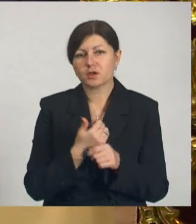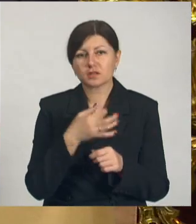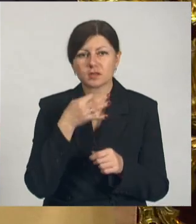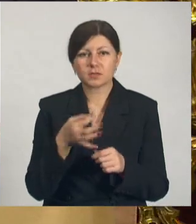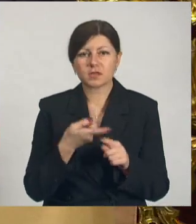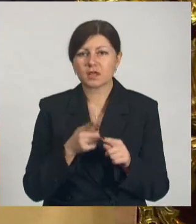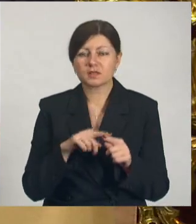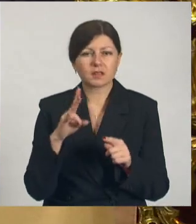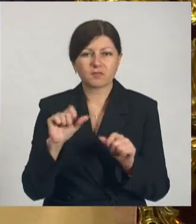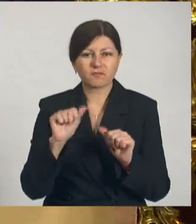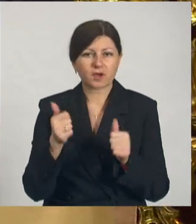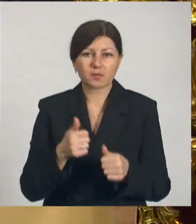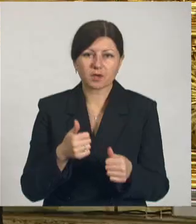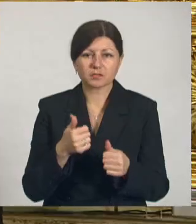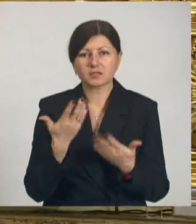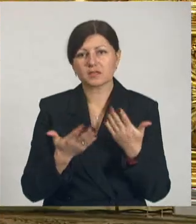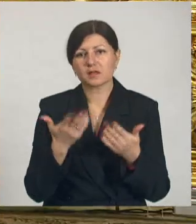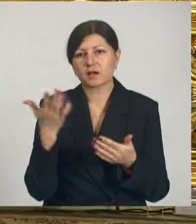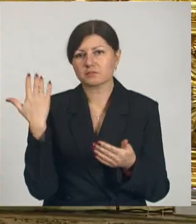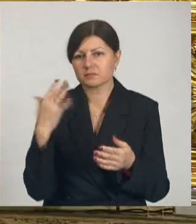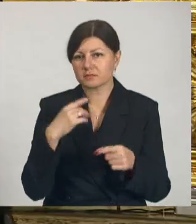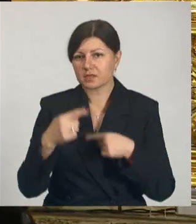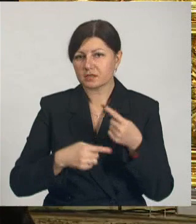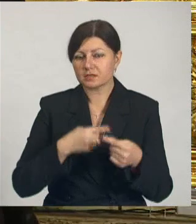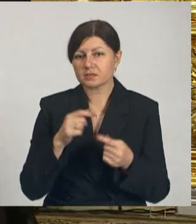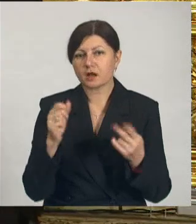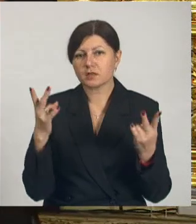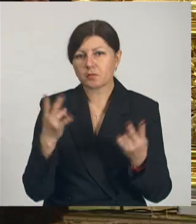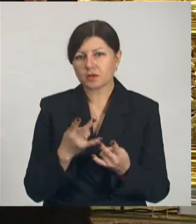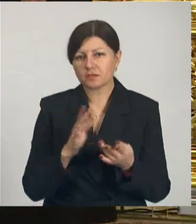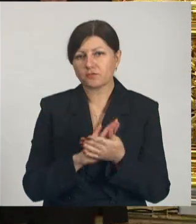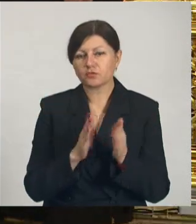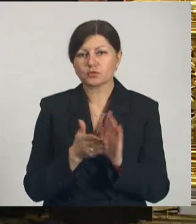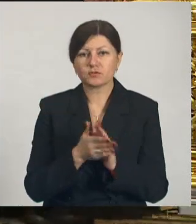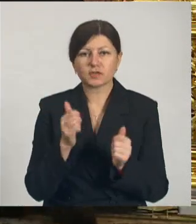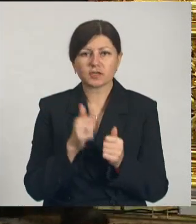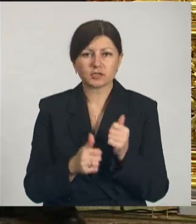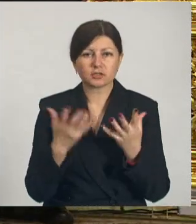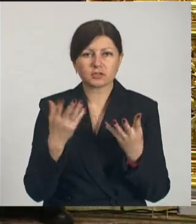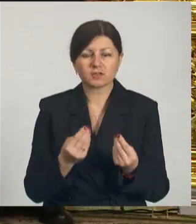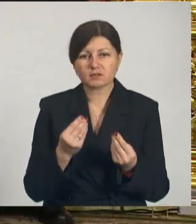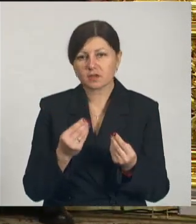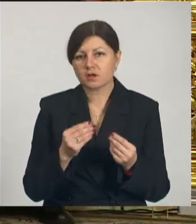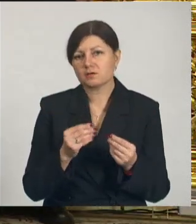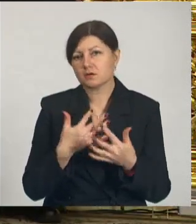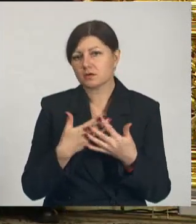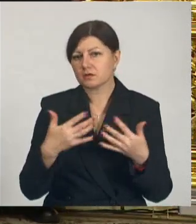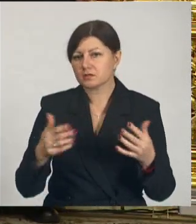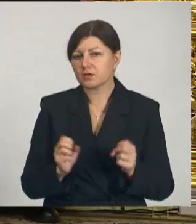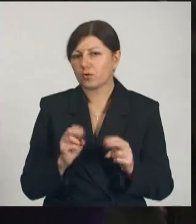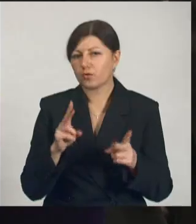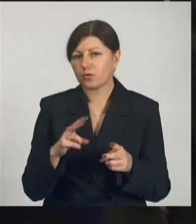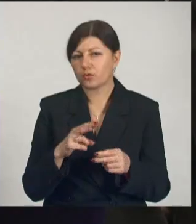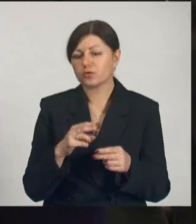это не формальность или дань традициям, а необходимость в условиях ежедневно увеличивающихся вызовов и угроз, в том числе